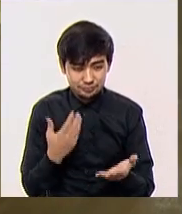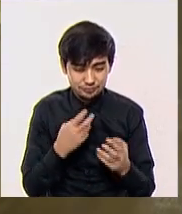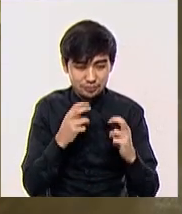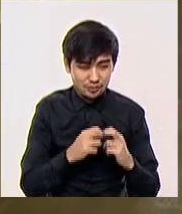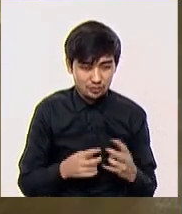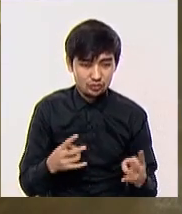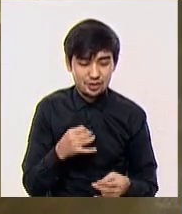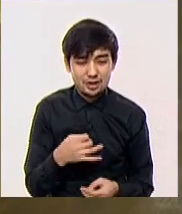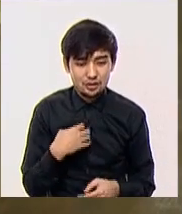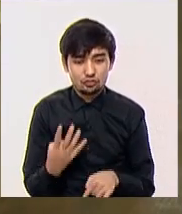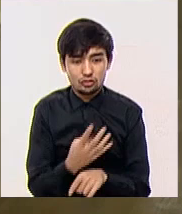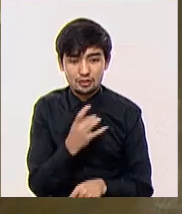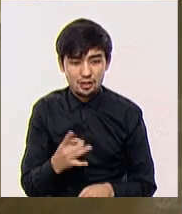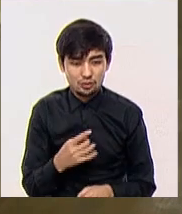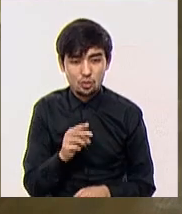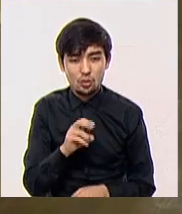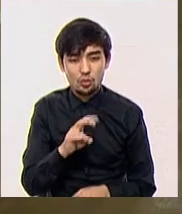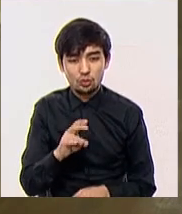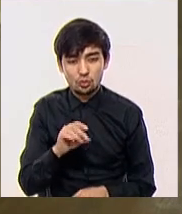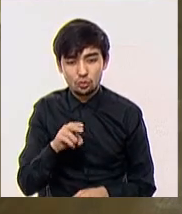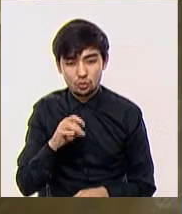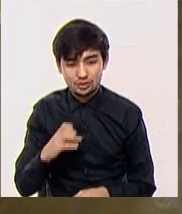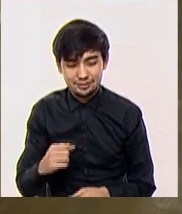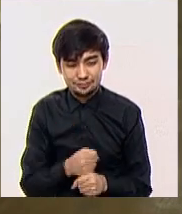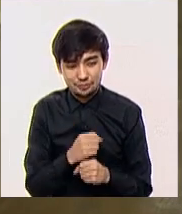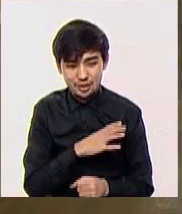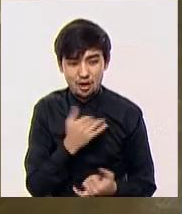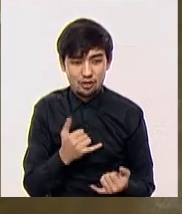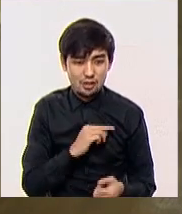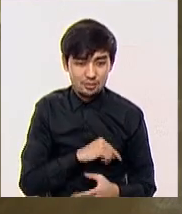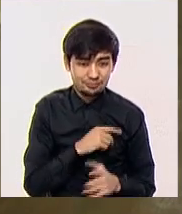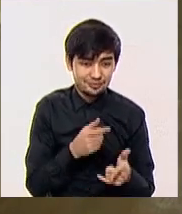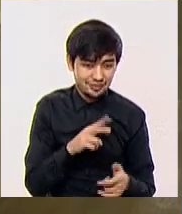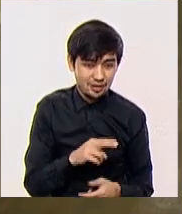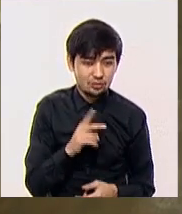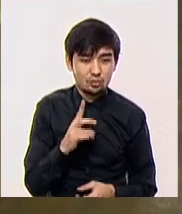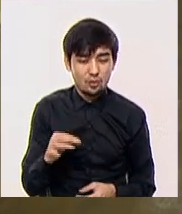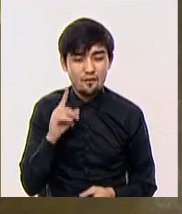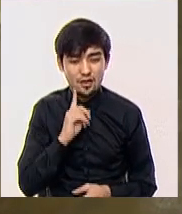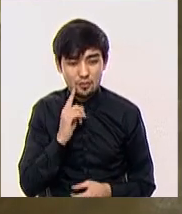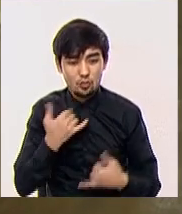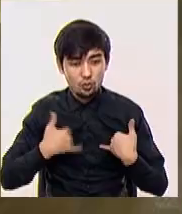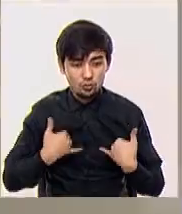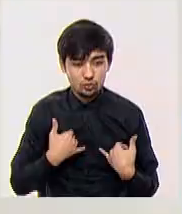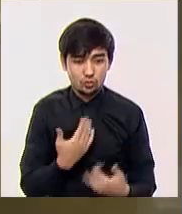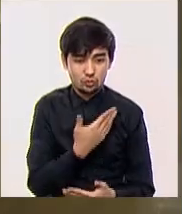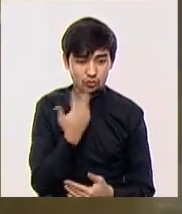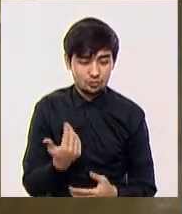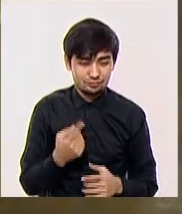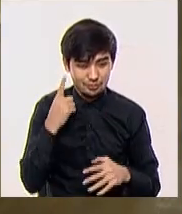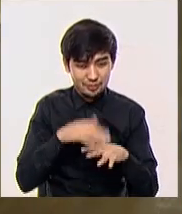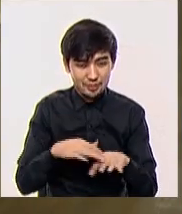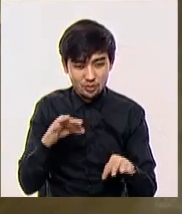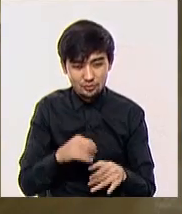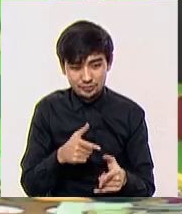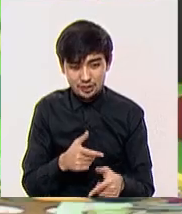раза организовывали конкурс, вот сейчас тоже на вакантную должность, но вот пока учителей нет. Но мы